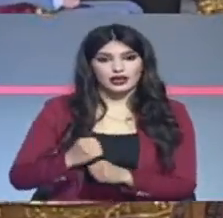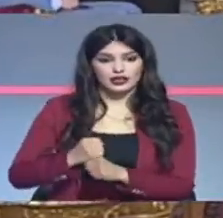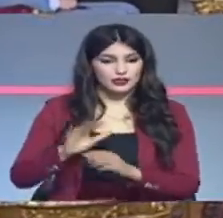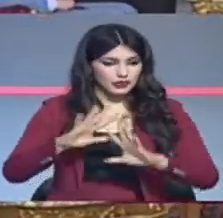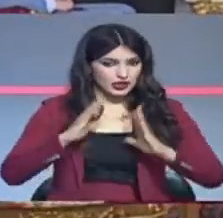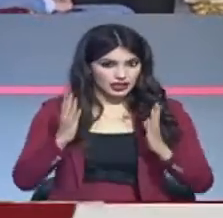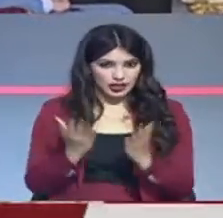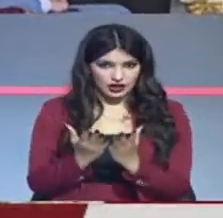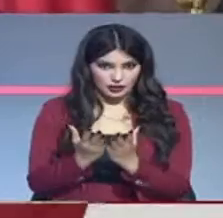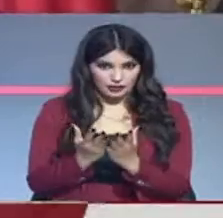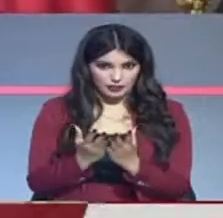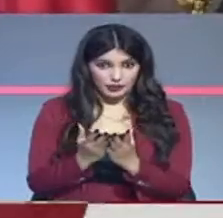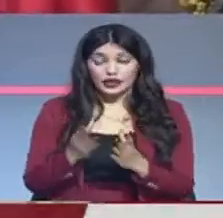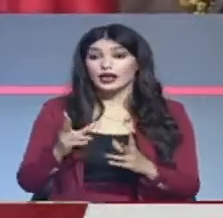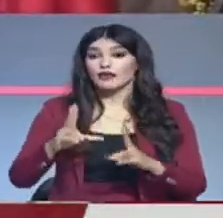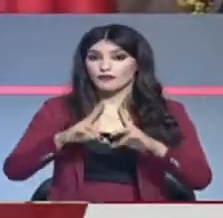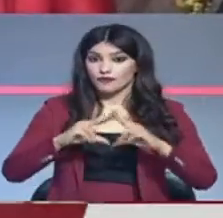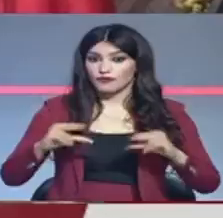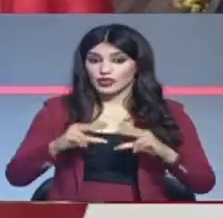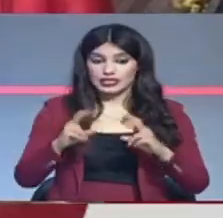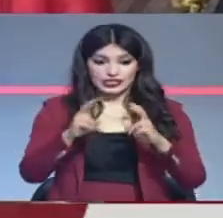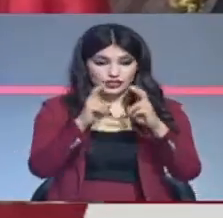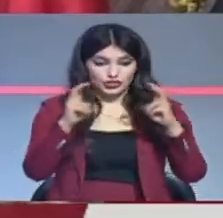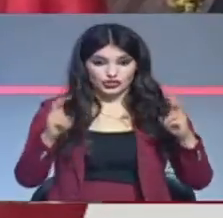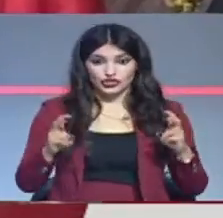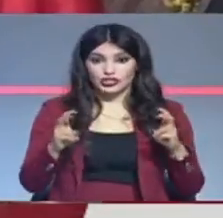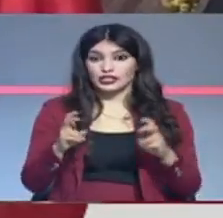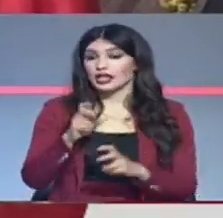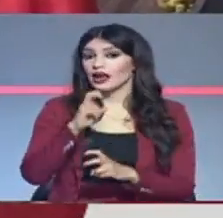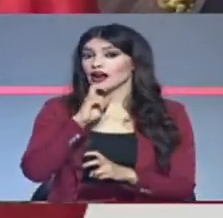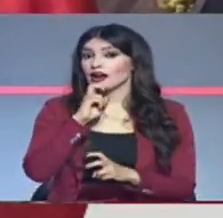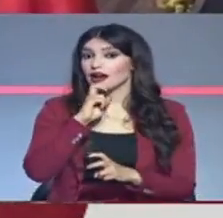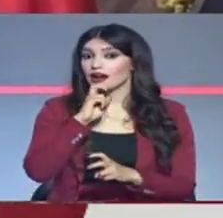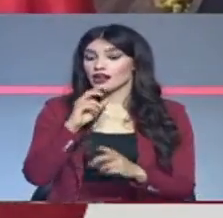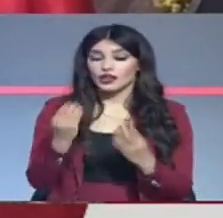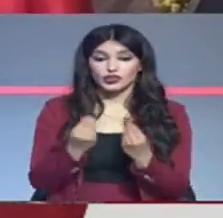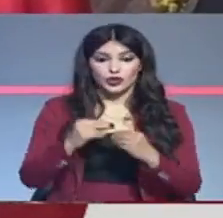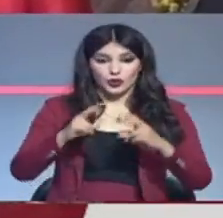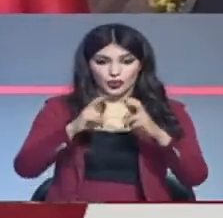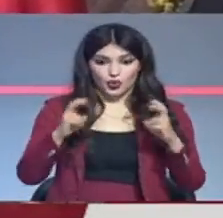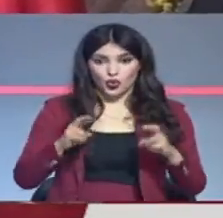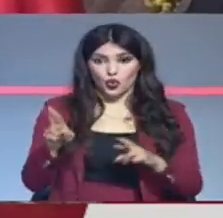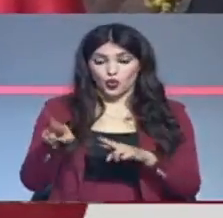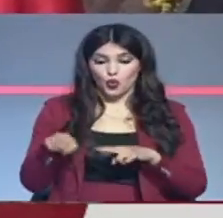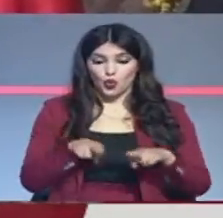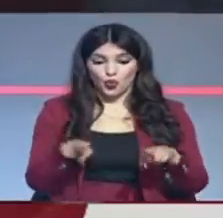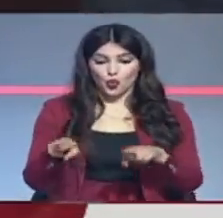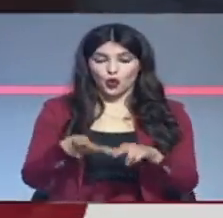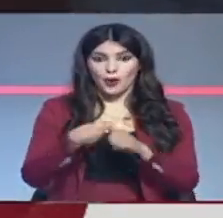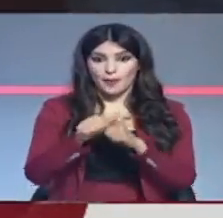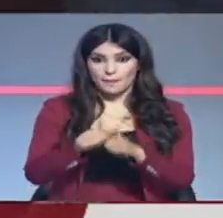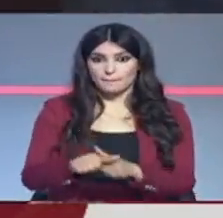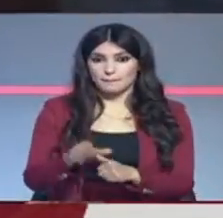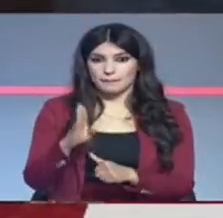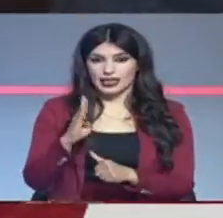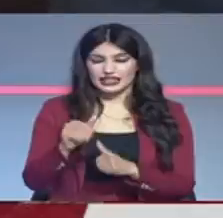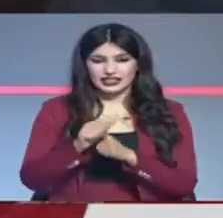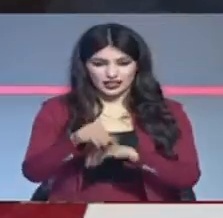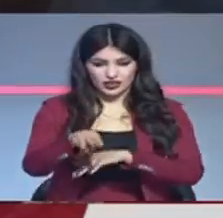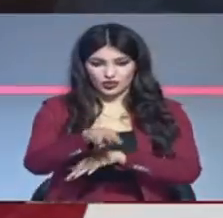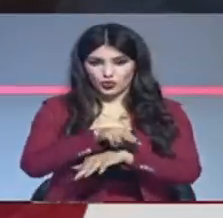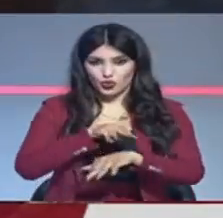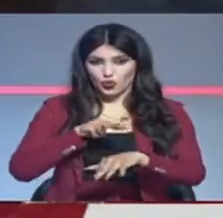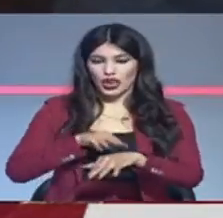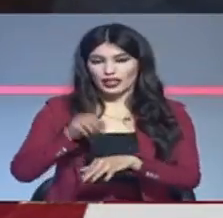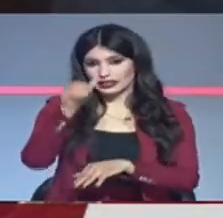مشيرا في هذا الصدد الى الجسر الحديدي الذي انجزه على مستوى وادي بلوط بمعتمديه بلطه وع وان من